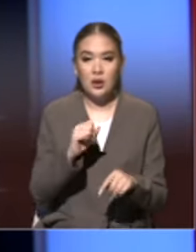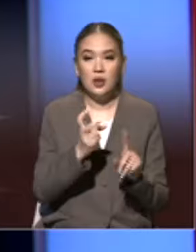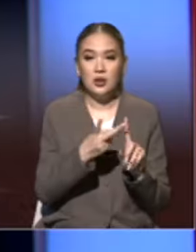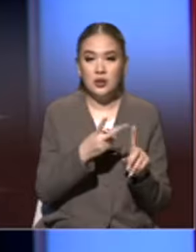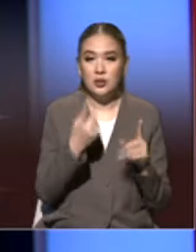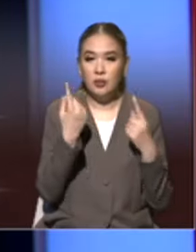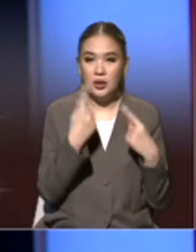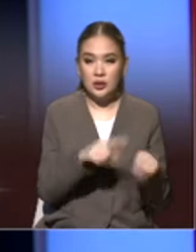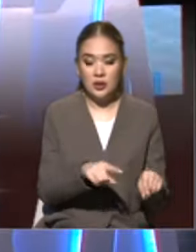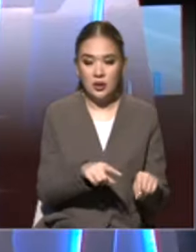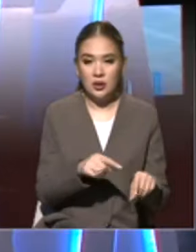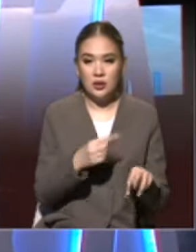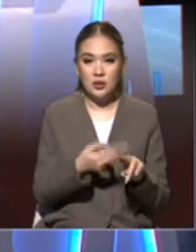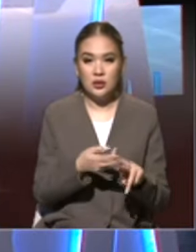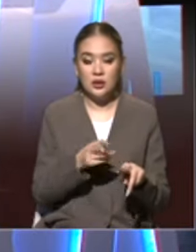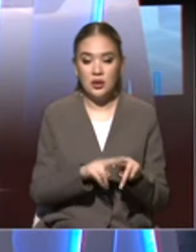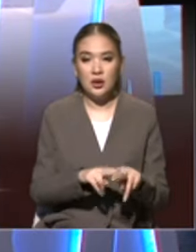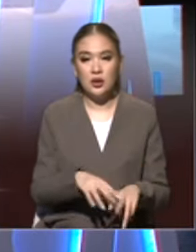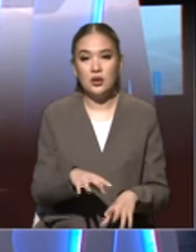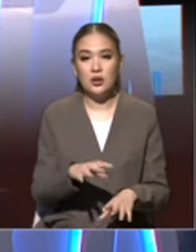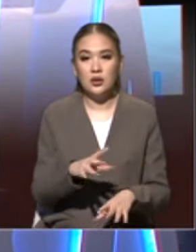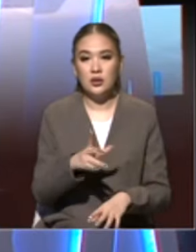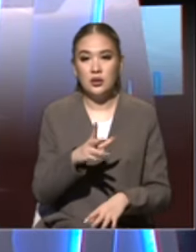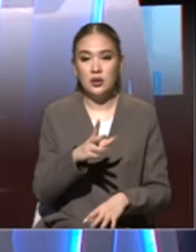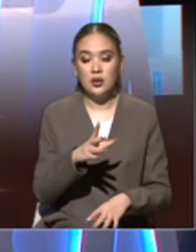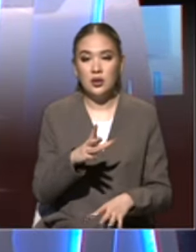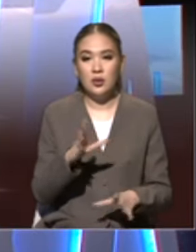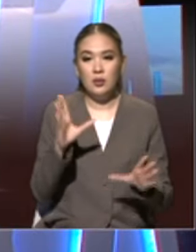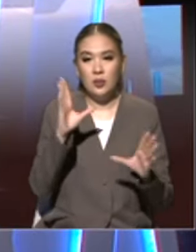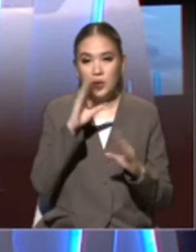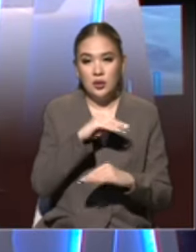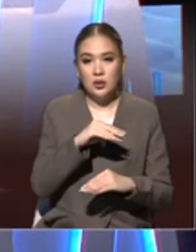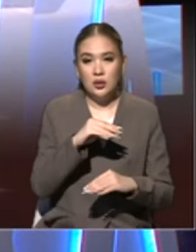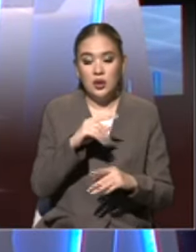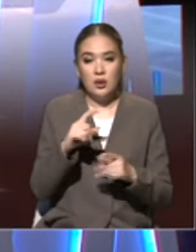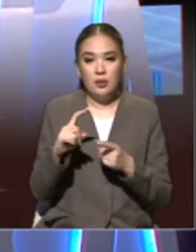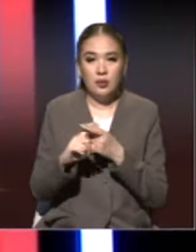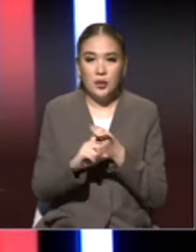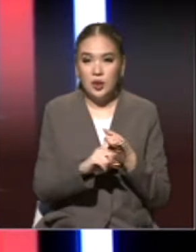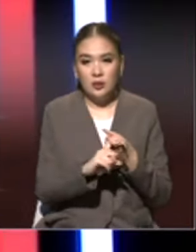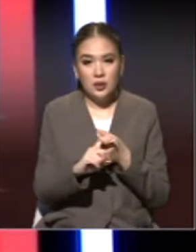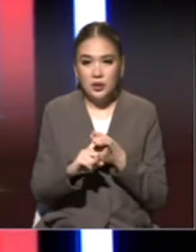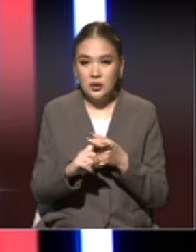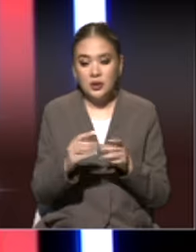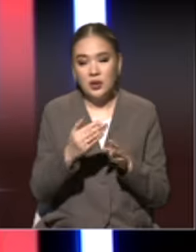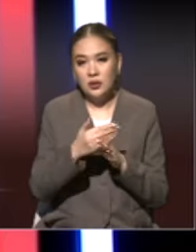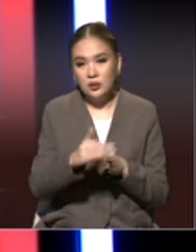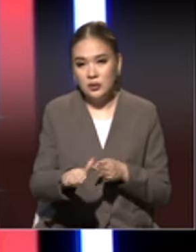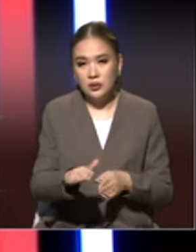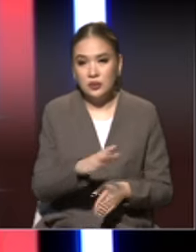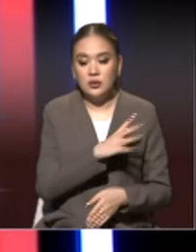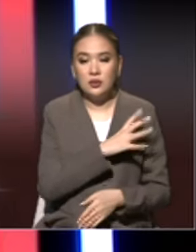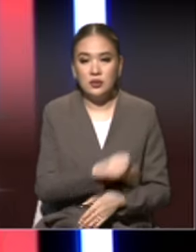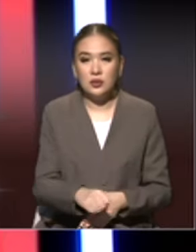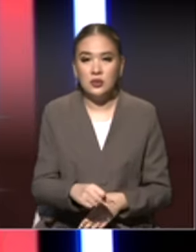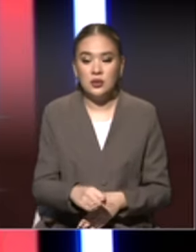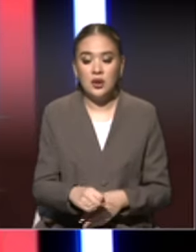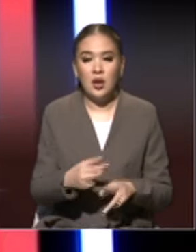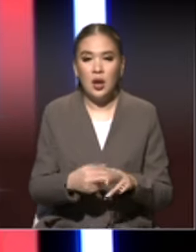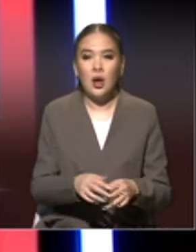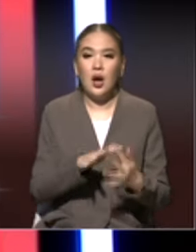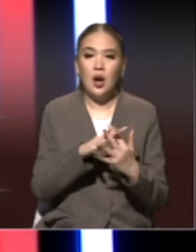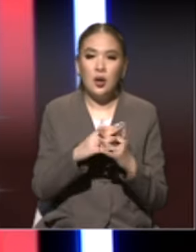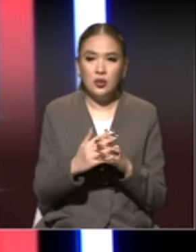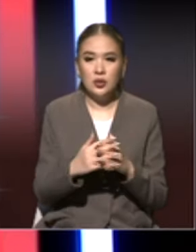келмейді. Сондықтан осындай жағдайда может бір сондай вид деятельностьке привязка болу керек па? Бірақ енді бірақ былай қарасаңыз бар ғой, ауылға барсаңыз да,